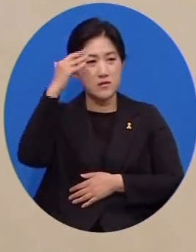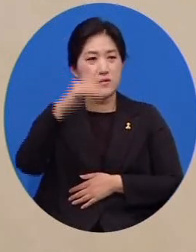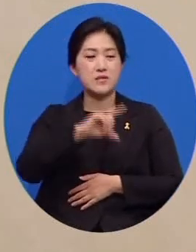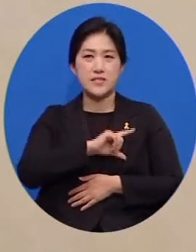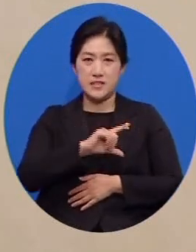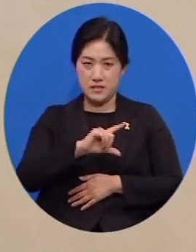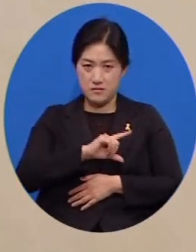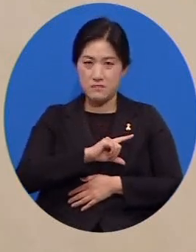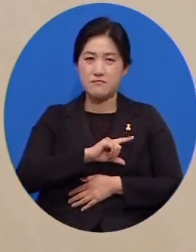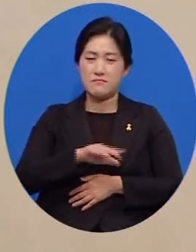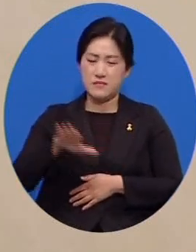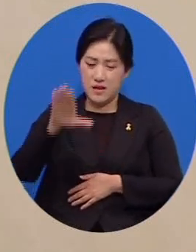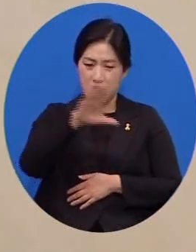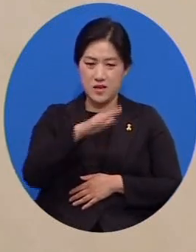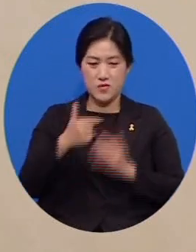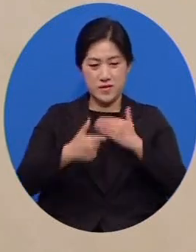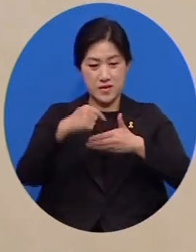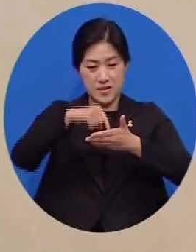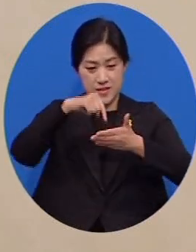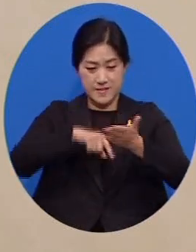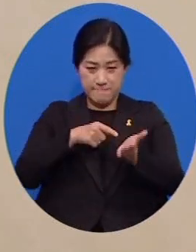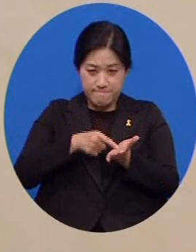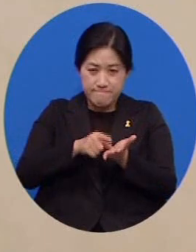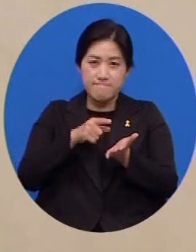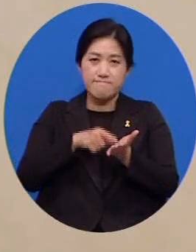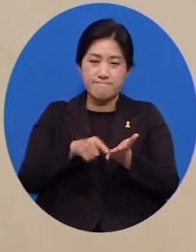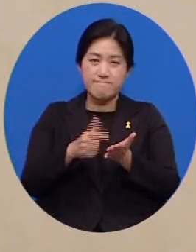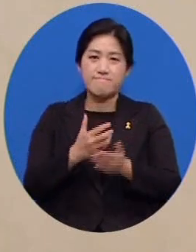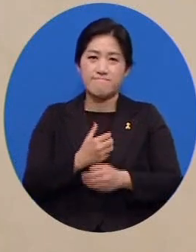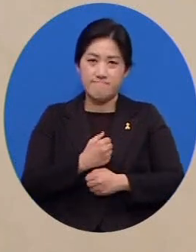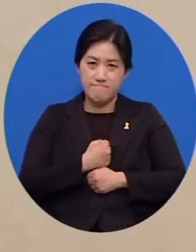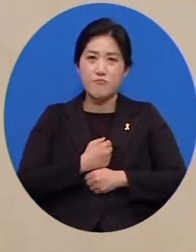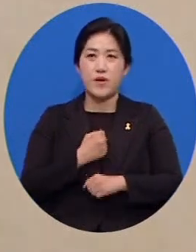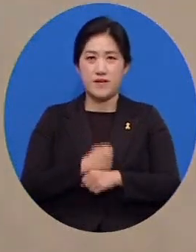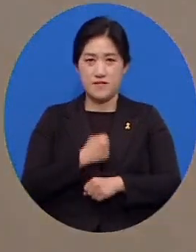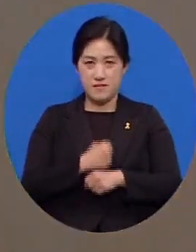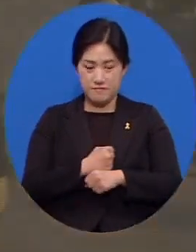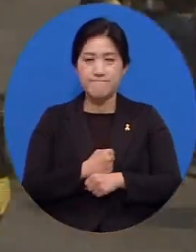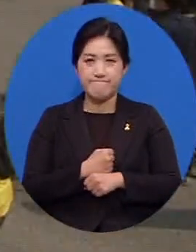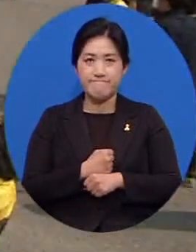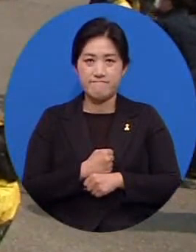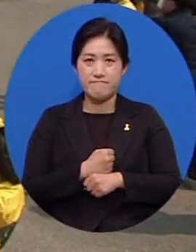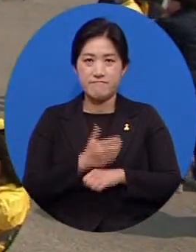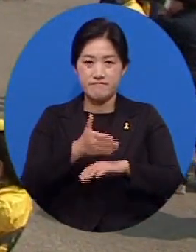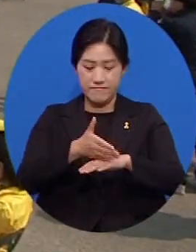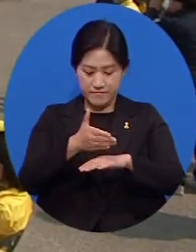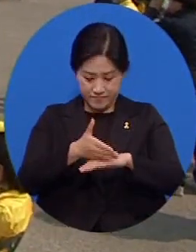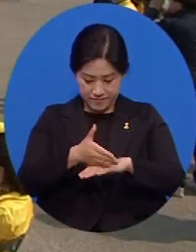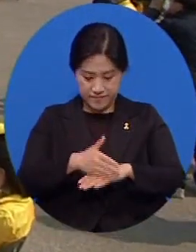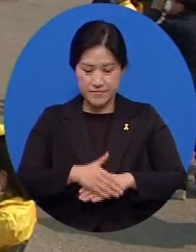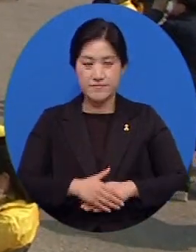이름들, 우리 가슴에 새겨 놓을게. 감사합니다.